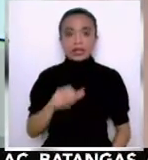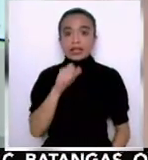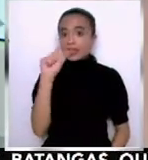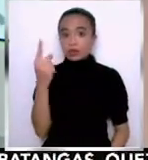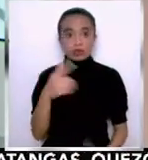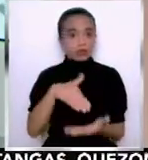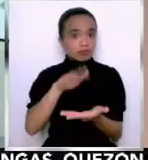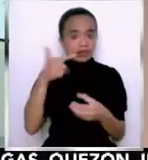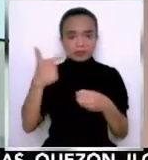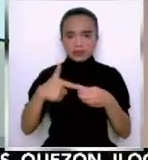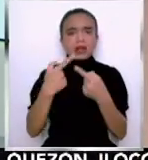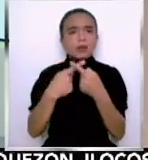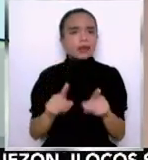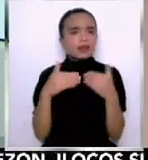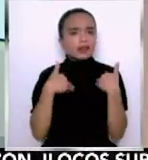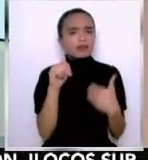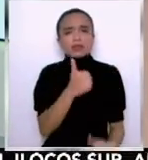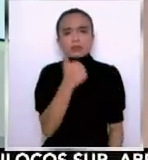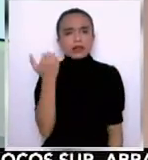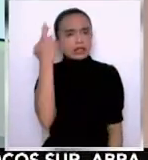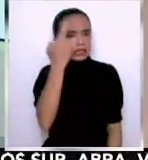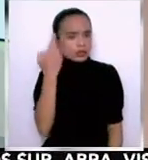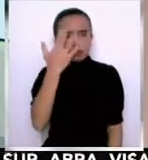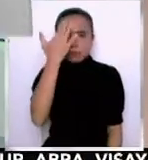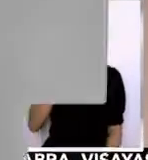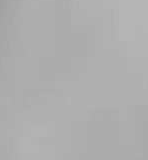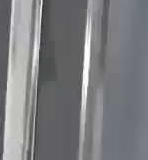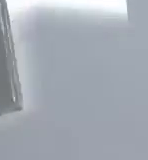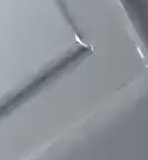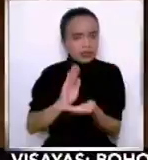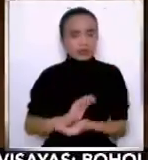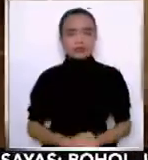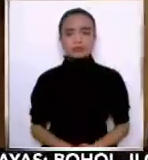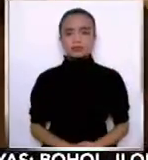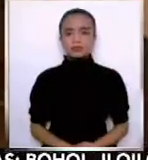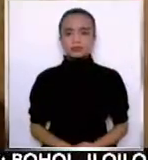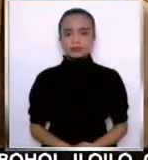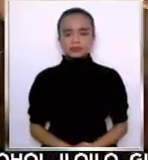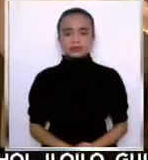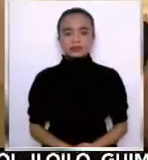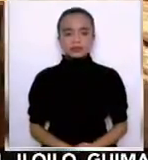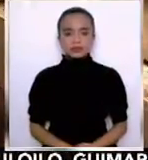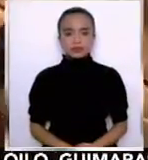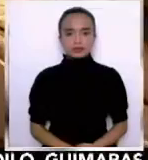ng taas presyo. Yan ang tinutukan ni Bernadette Reyes.